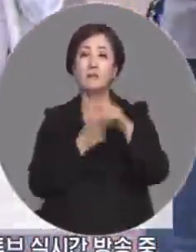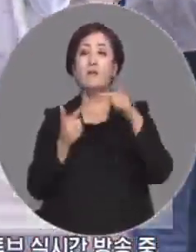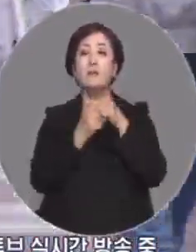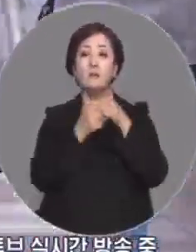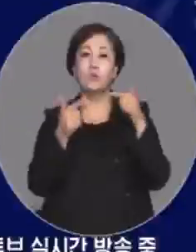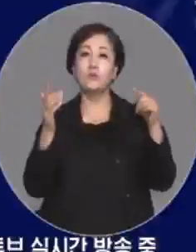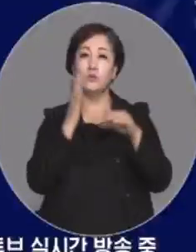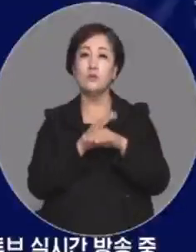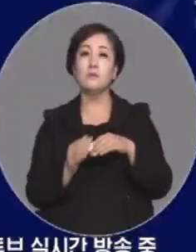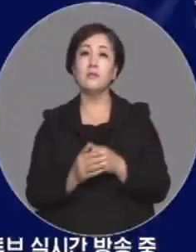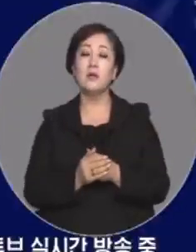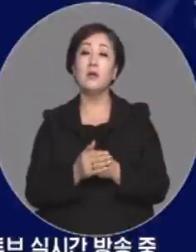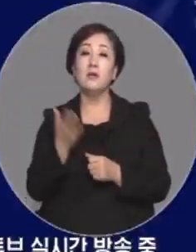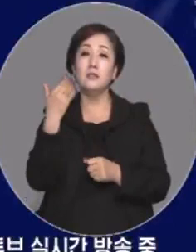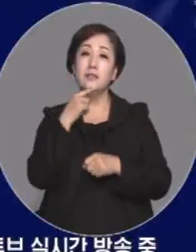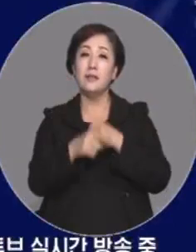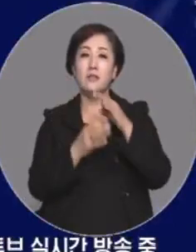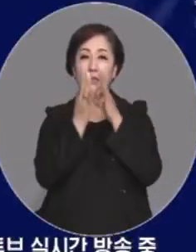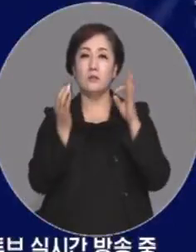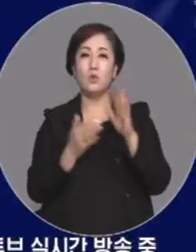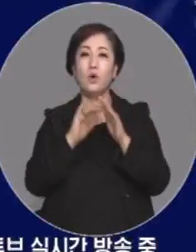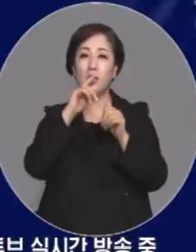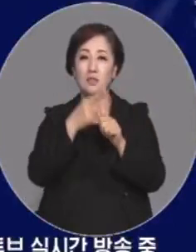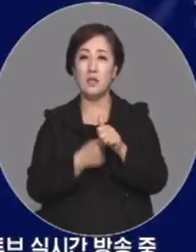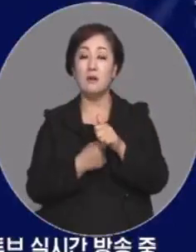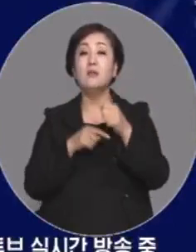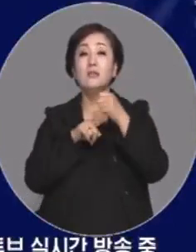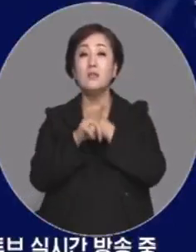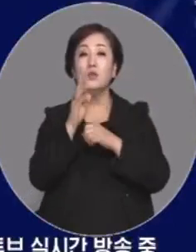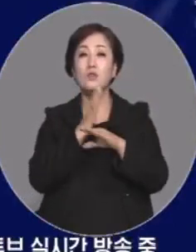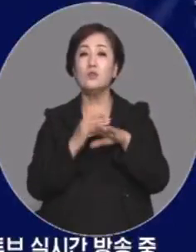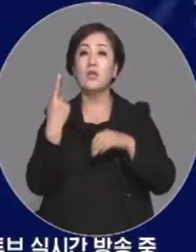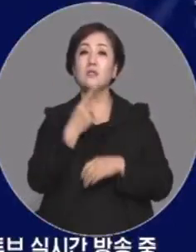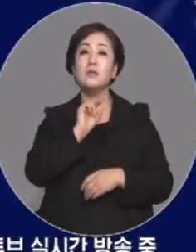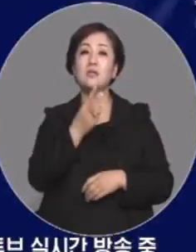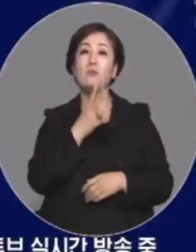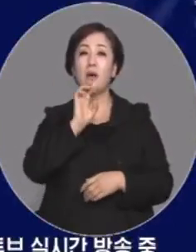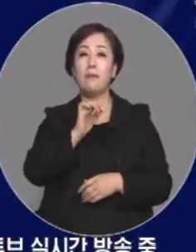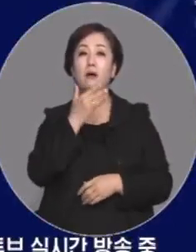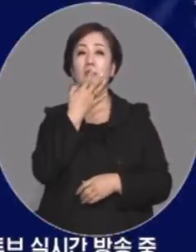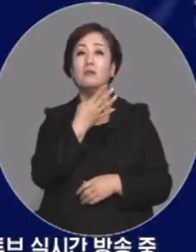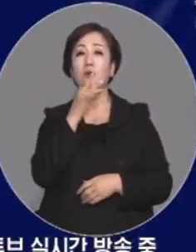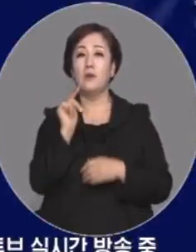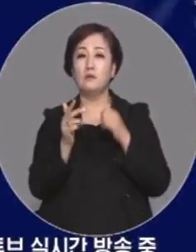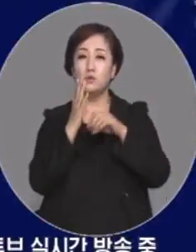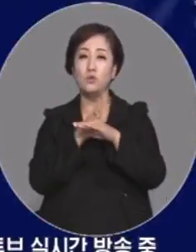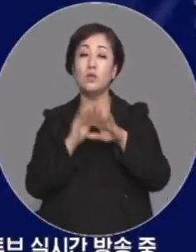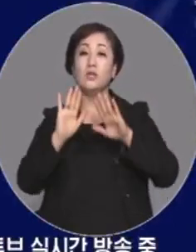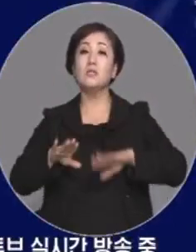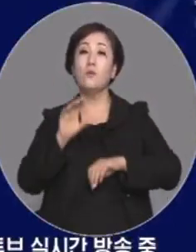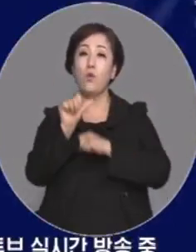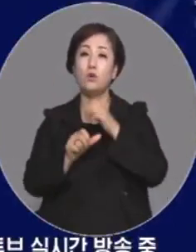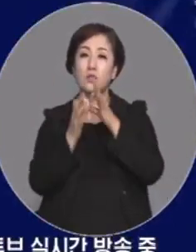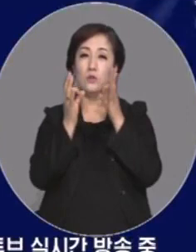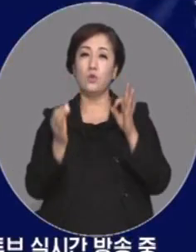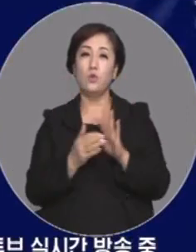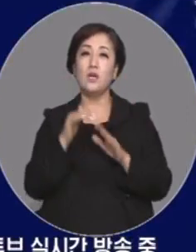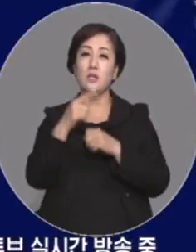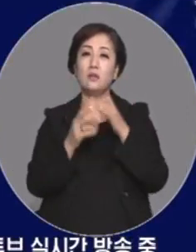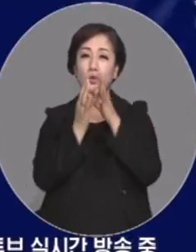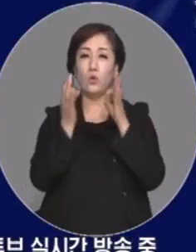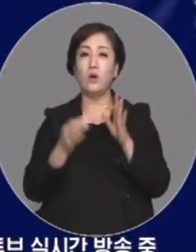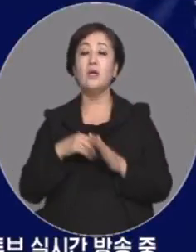때문입니다. 지난 한해 자연적 요인에 따른 인구 증가는 1,348명으로 최근 5년간 많게는